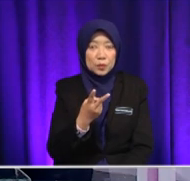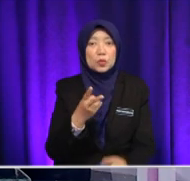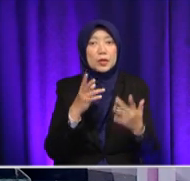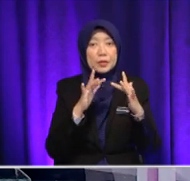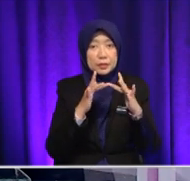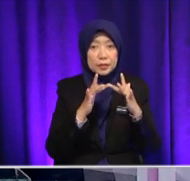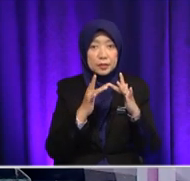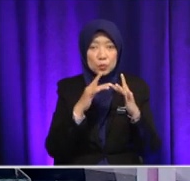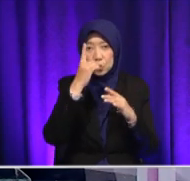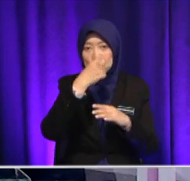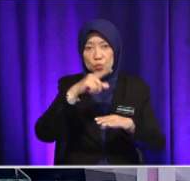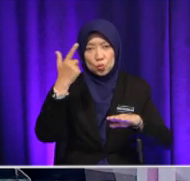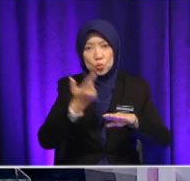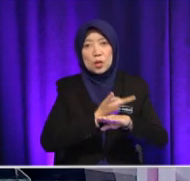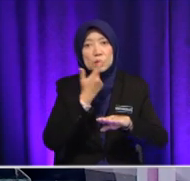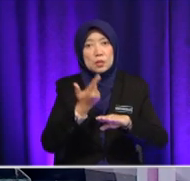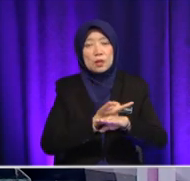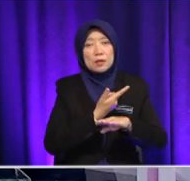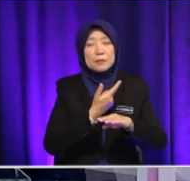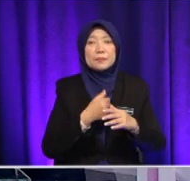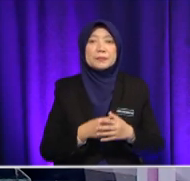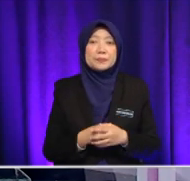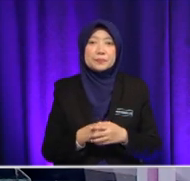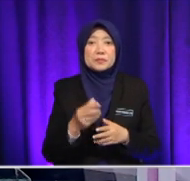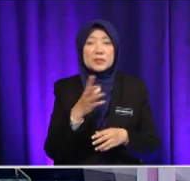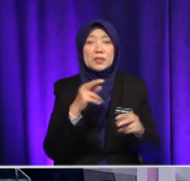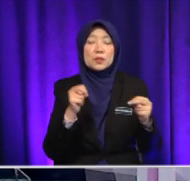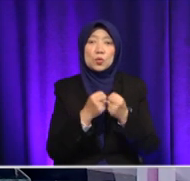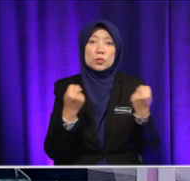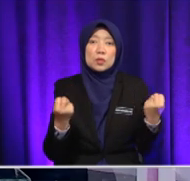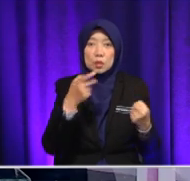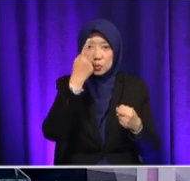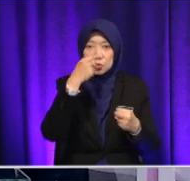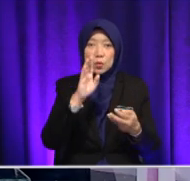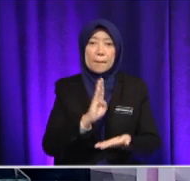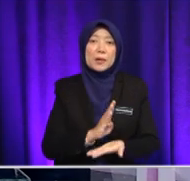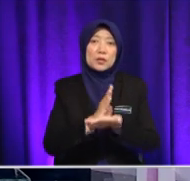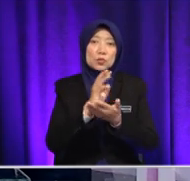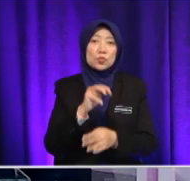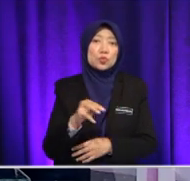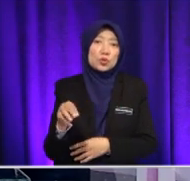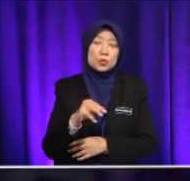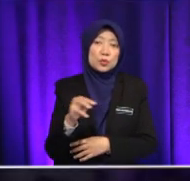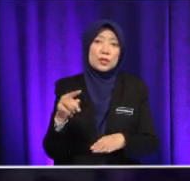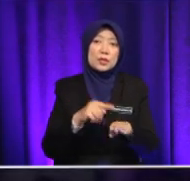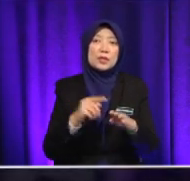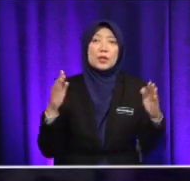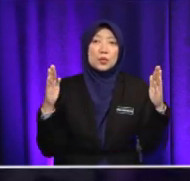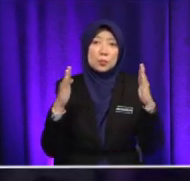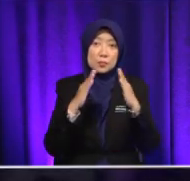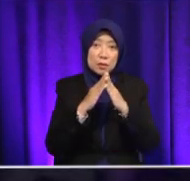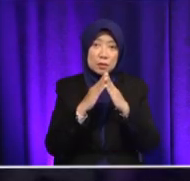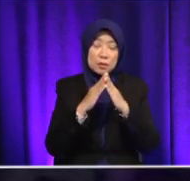dapatkan latihan dan juga nota untuk membantu murid-murid di rumah untuk